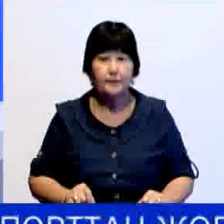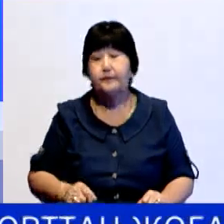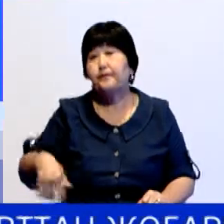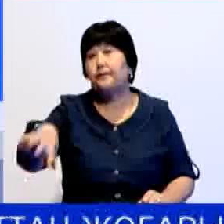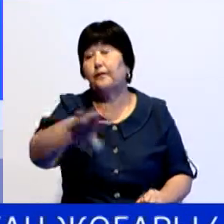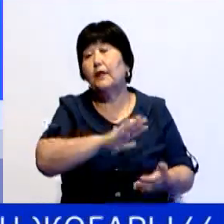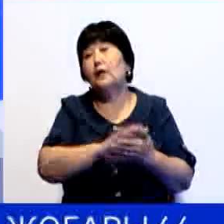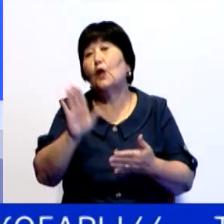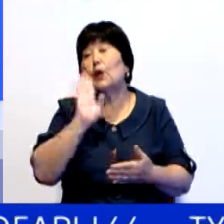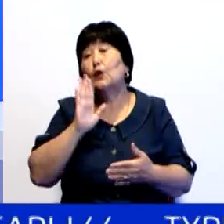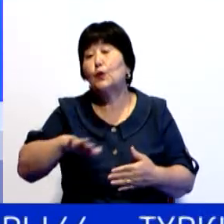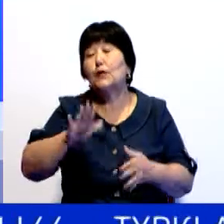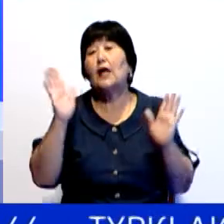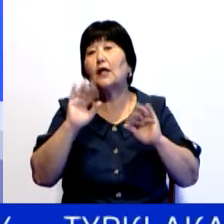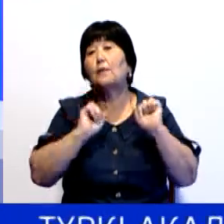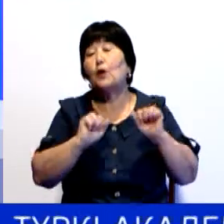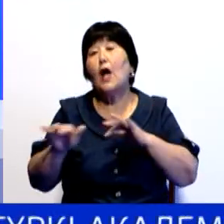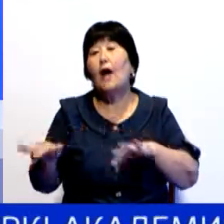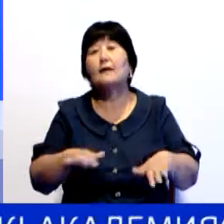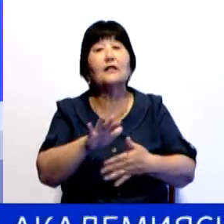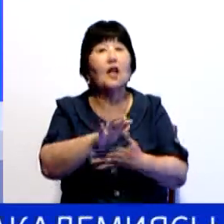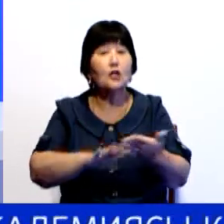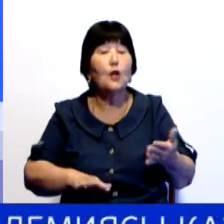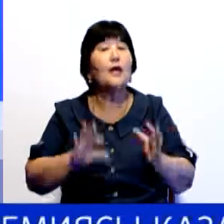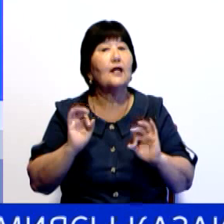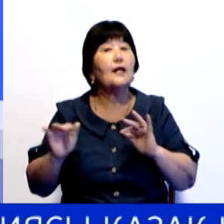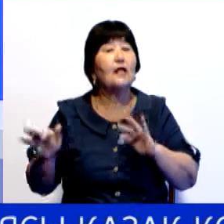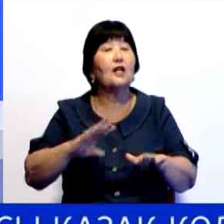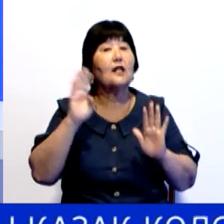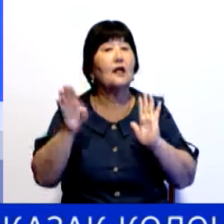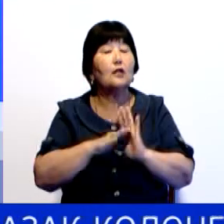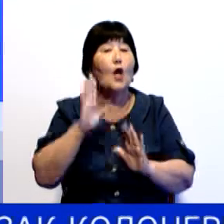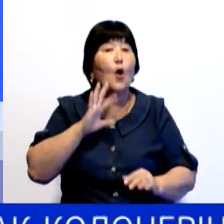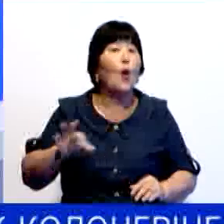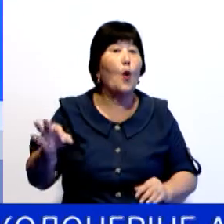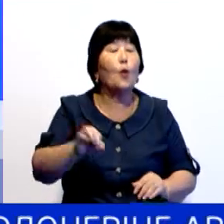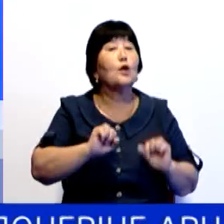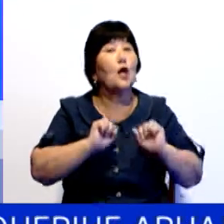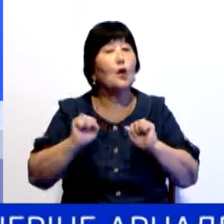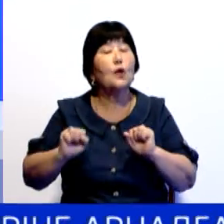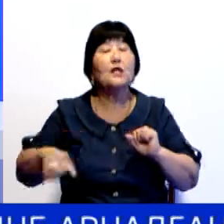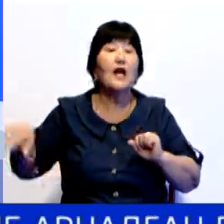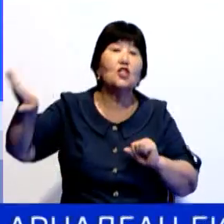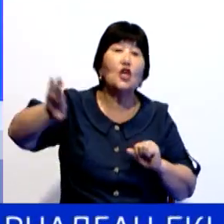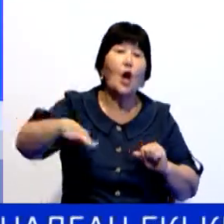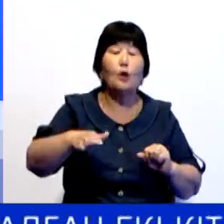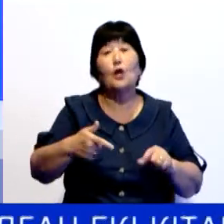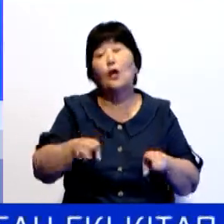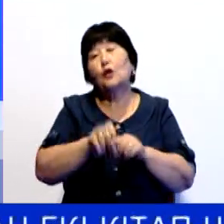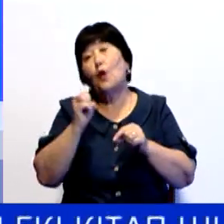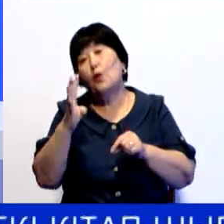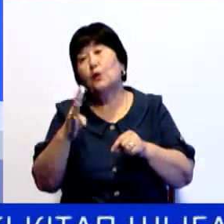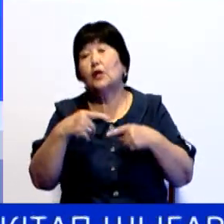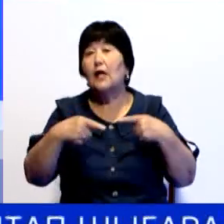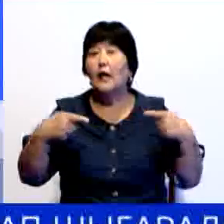Аймақта таза су айдындары табиғат қорғау акциясы жалғасуда. Игі шара аясында көлдер мен тоғандардың жағалаулары 14